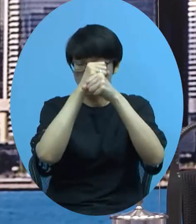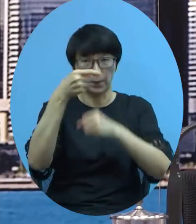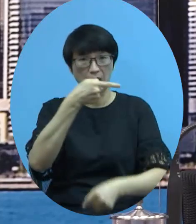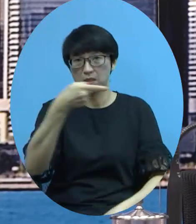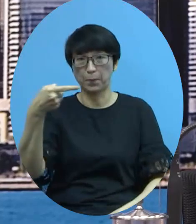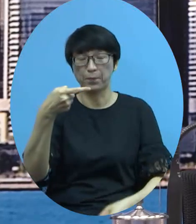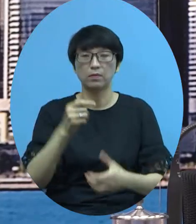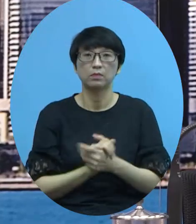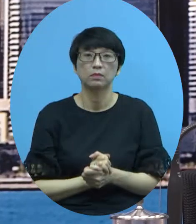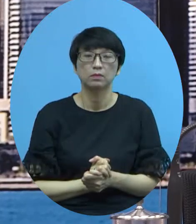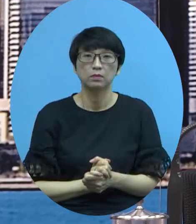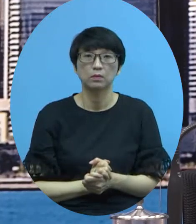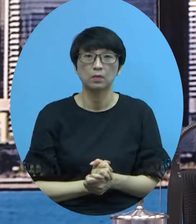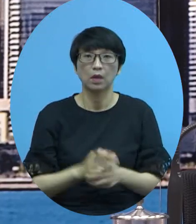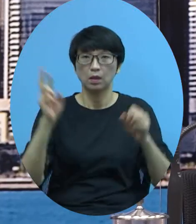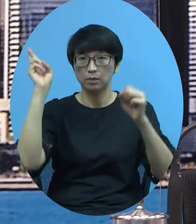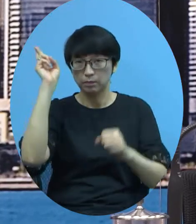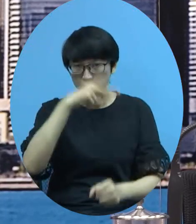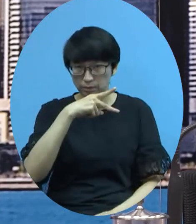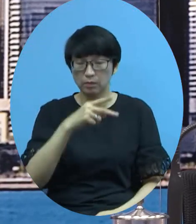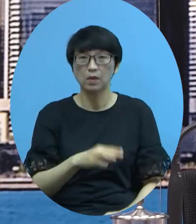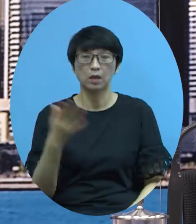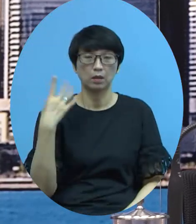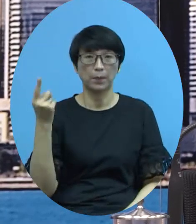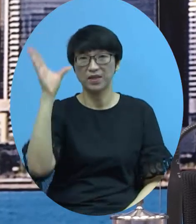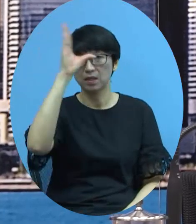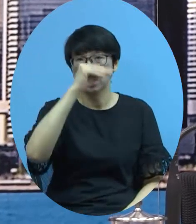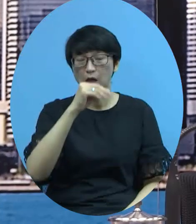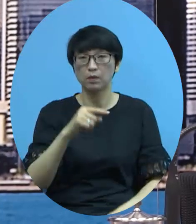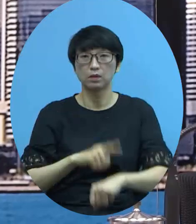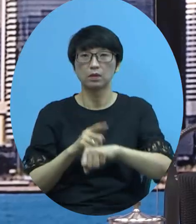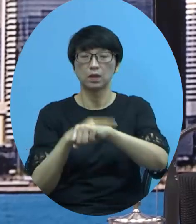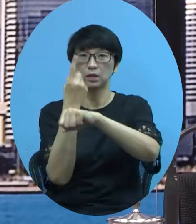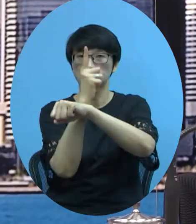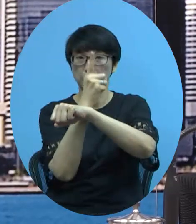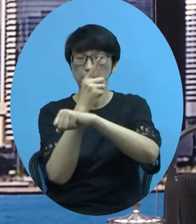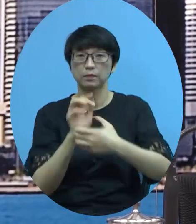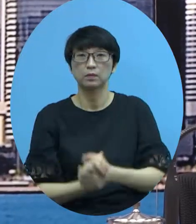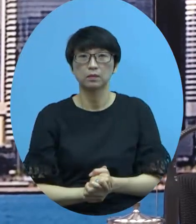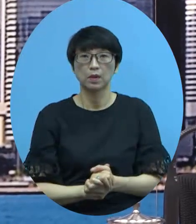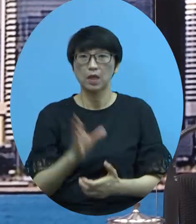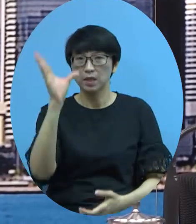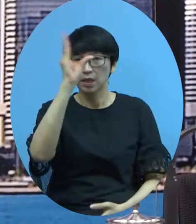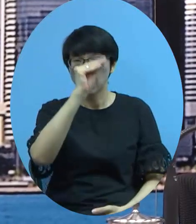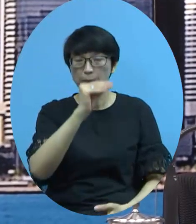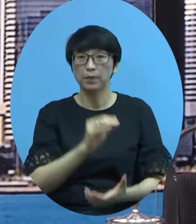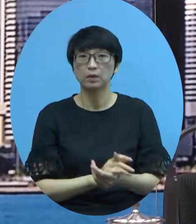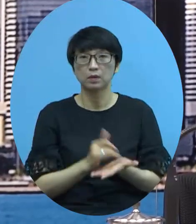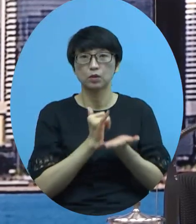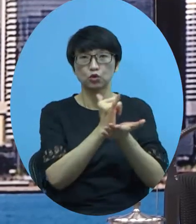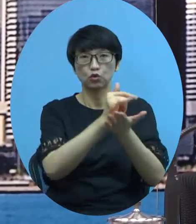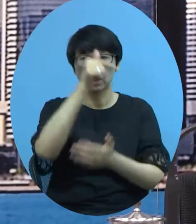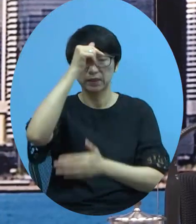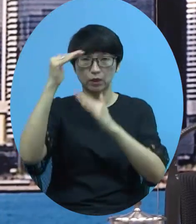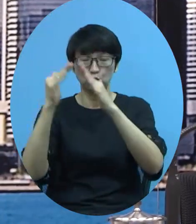果。咁咧就搞錯咗，咁咧就係尋晚咧就係11點到啦。晚上11點到咧就係送咗去醫院